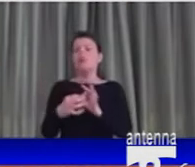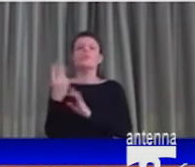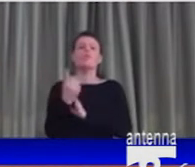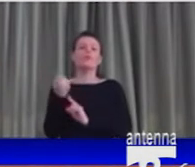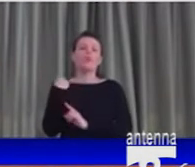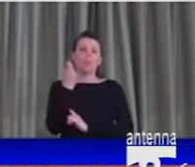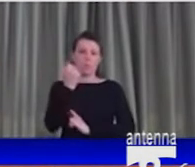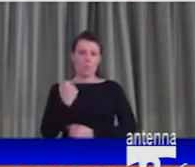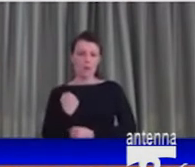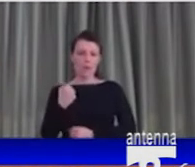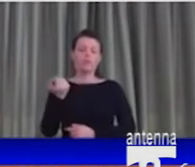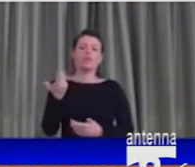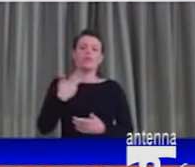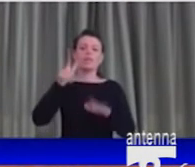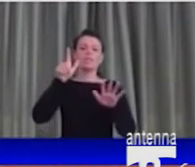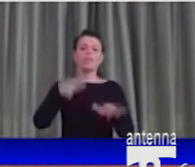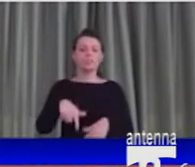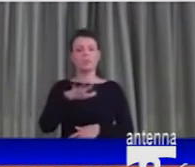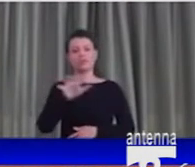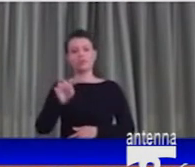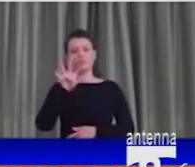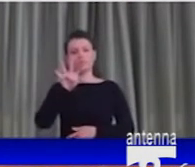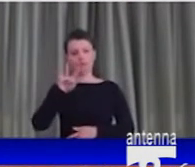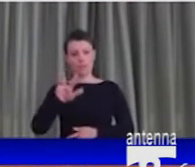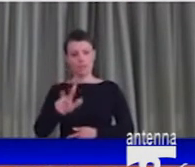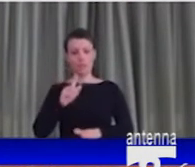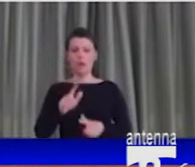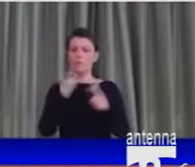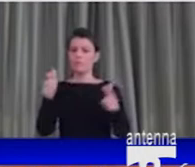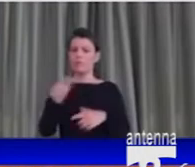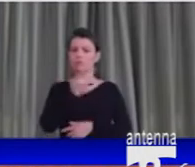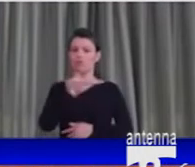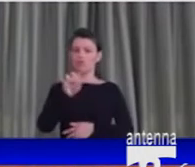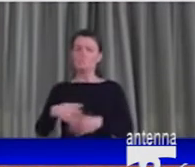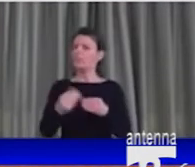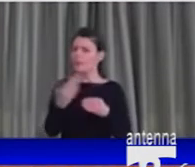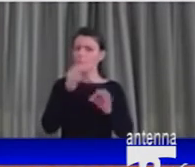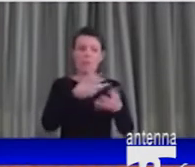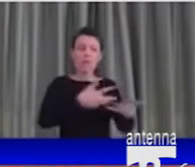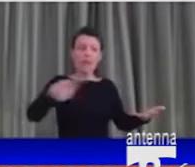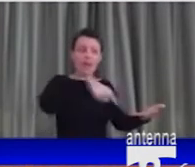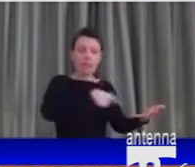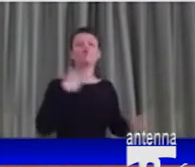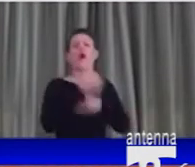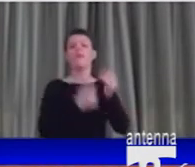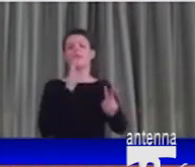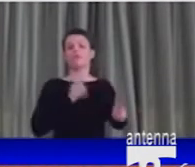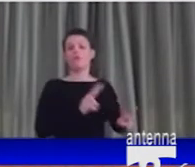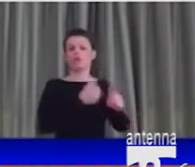a 7.593, più 394 rispetto a ieri.